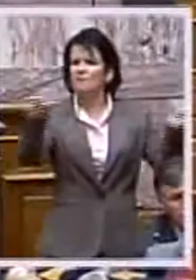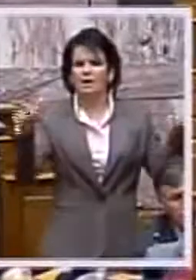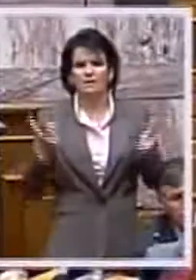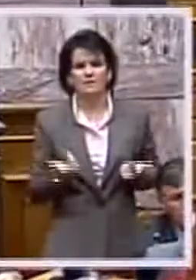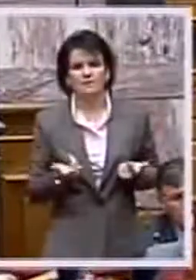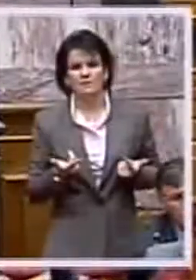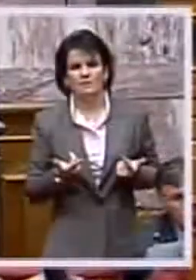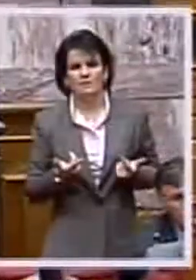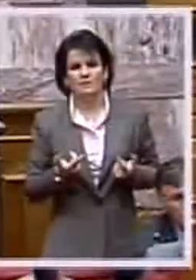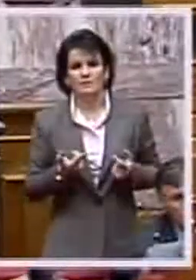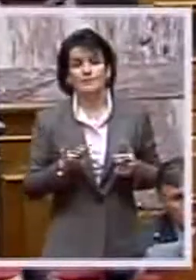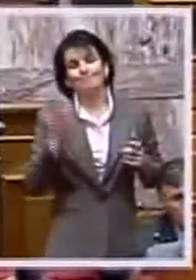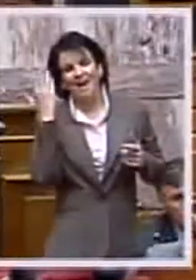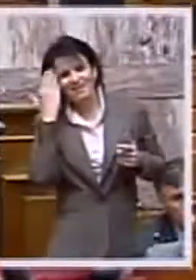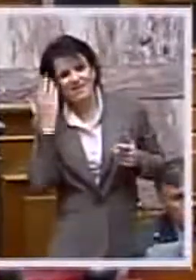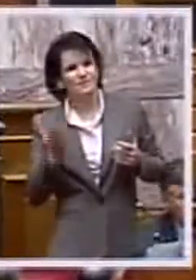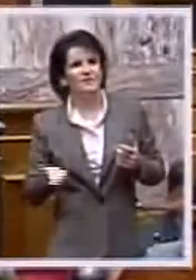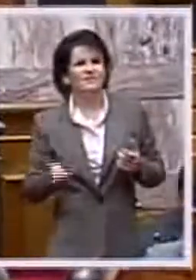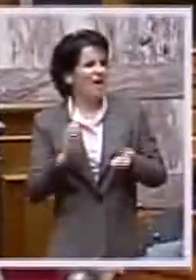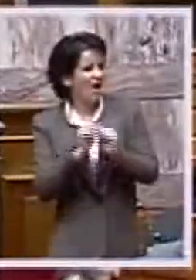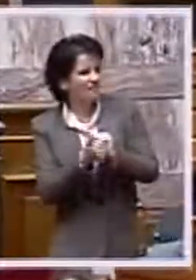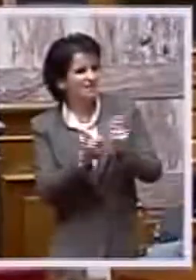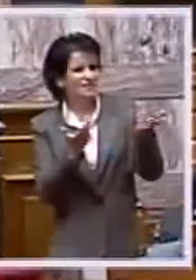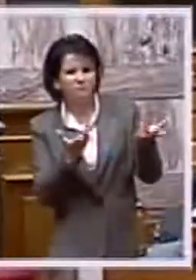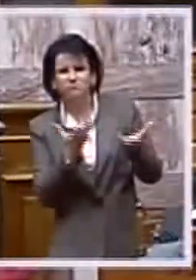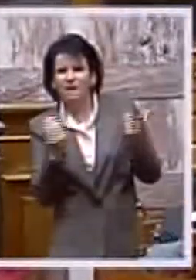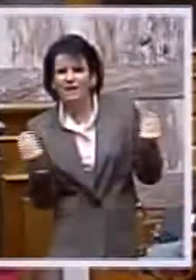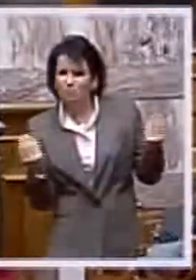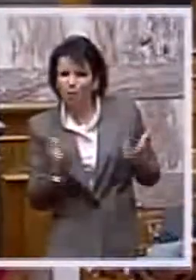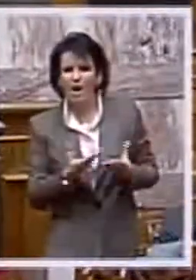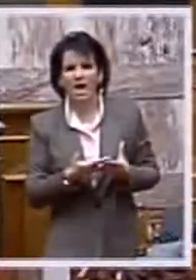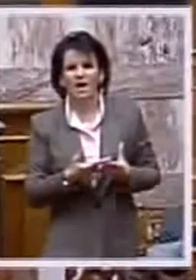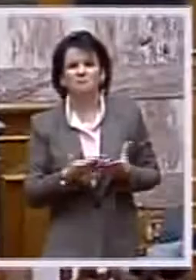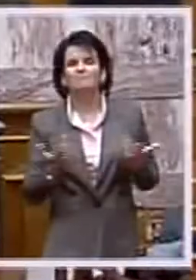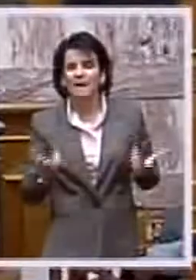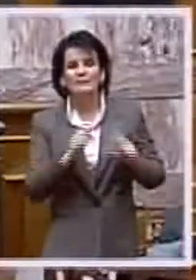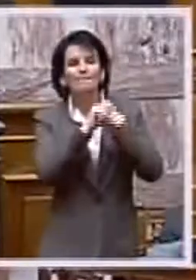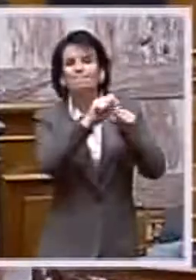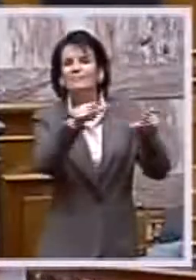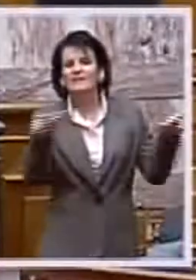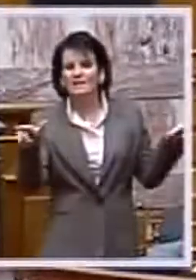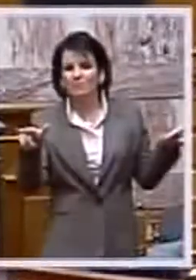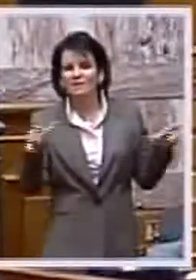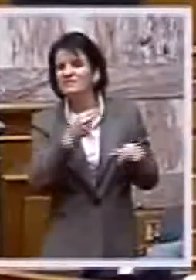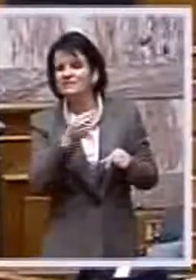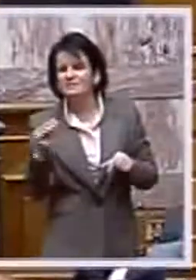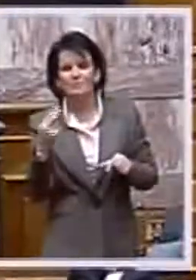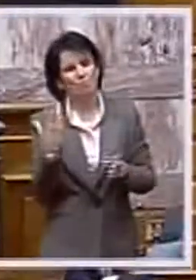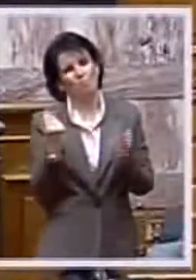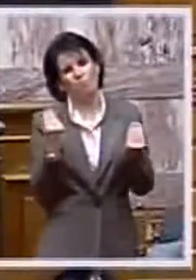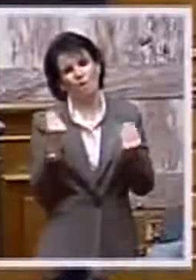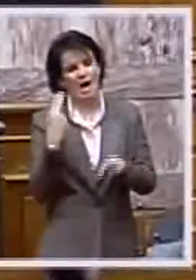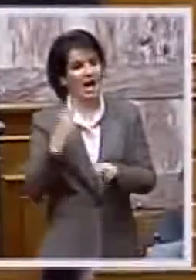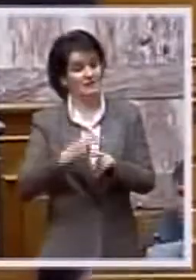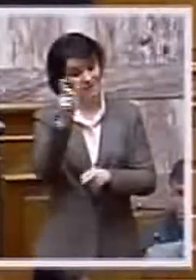που μεταφέρουν οι αθλήτριες και οι αθλητές που εκτιμούμε σήμερα. Είναι άλλωστε μηνύματα που σημαίνουν πολλά για την